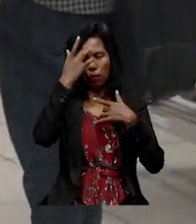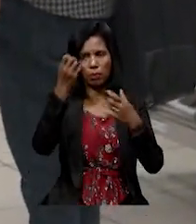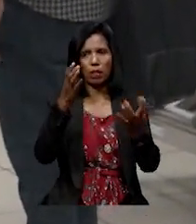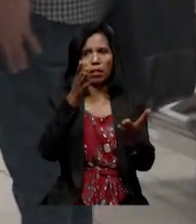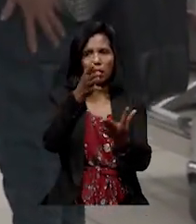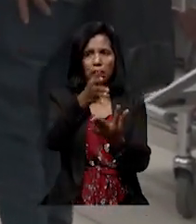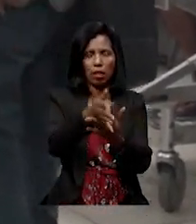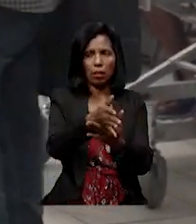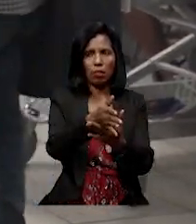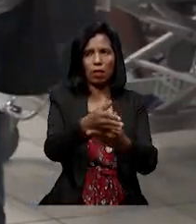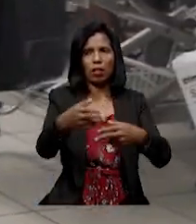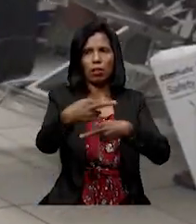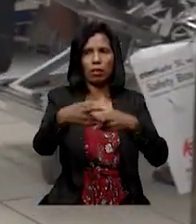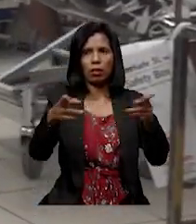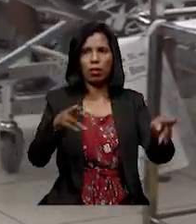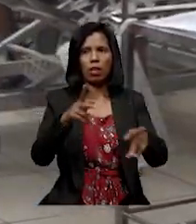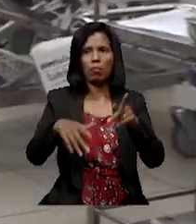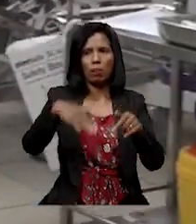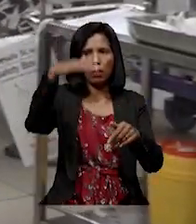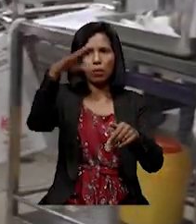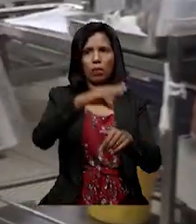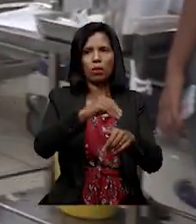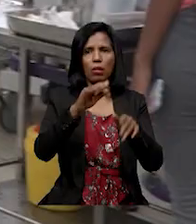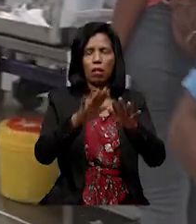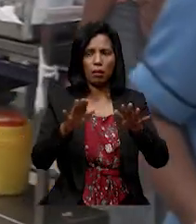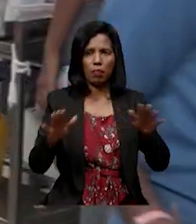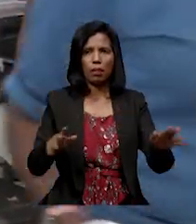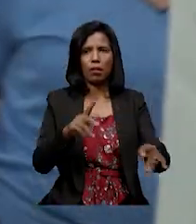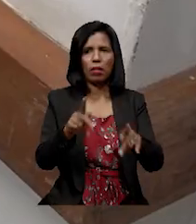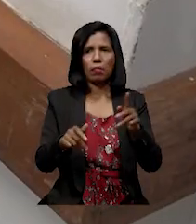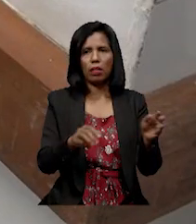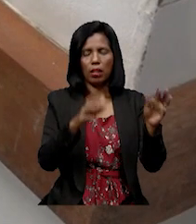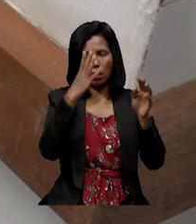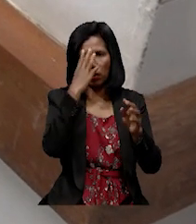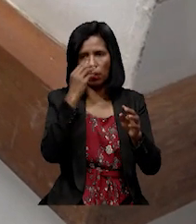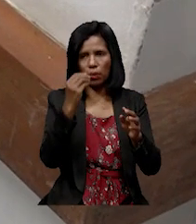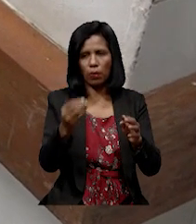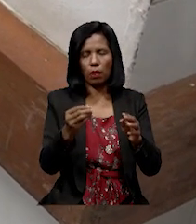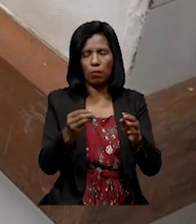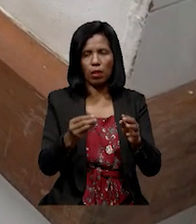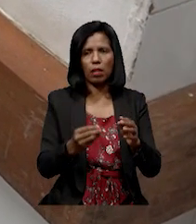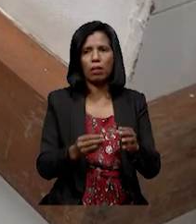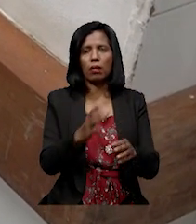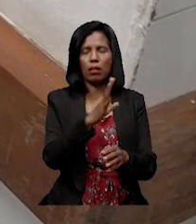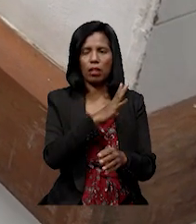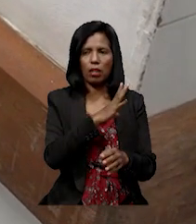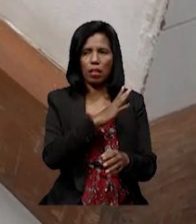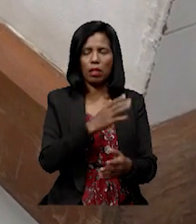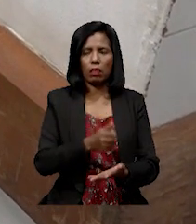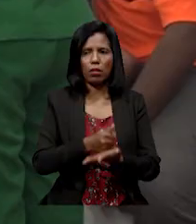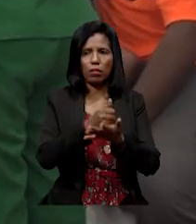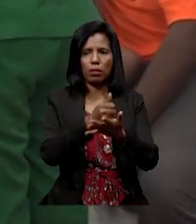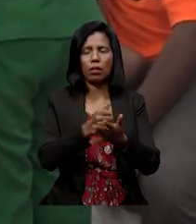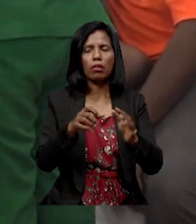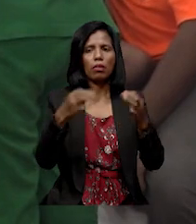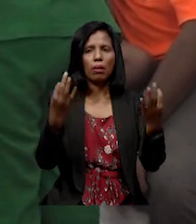sala refere. Tanto ema bot no labarik, nune pasiente balu tengki toba iya koridor hodihein atendimento.